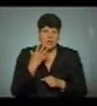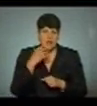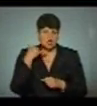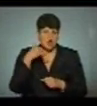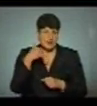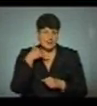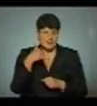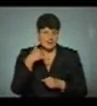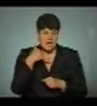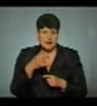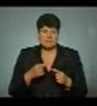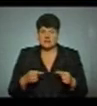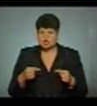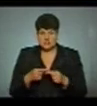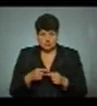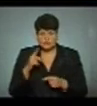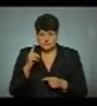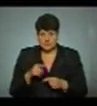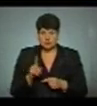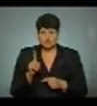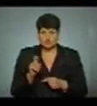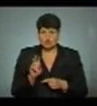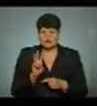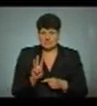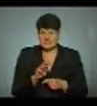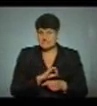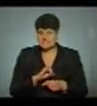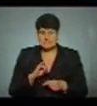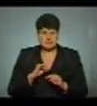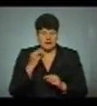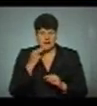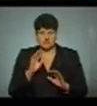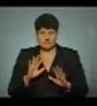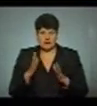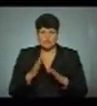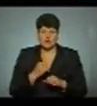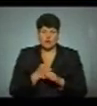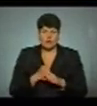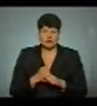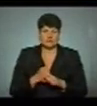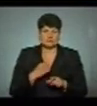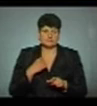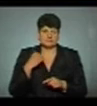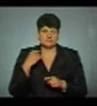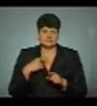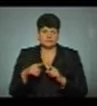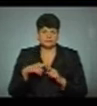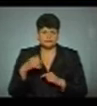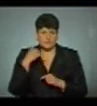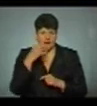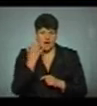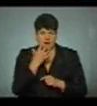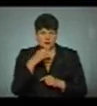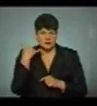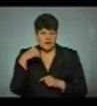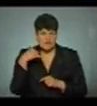ми чітко визначили, що 103 – це найкращий варіант роботи гарячої лінії. Хоча ми бачимо десь в